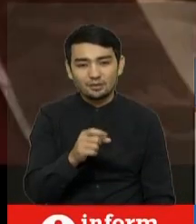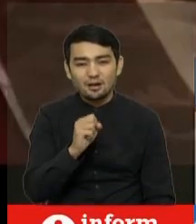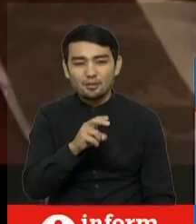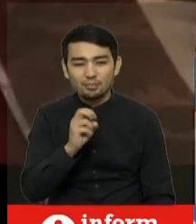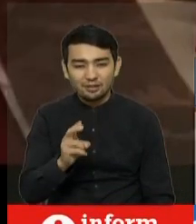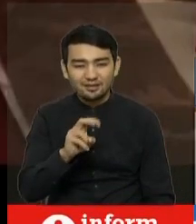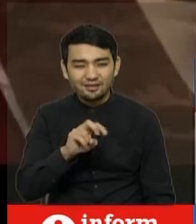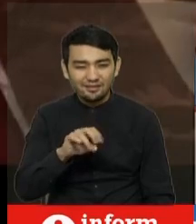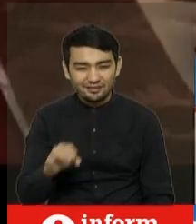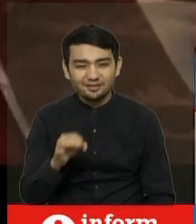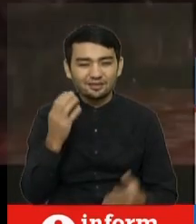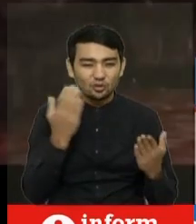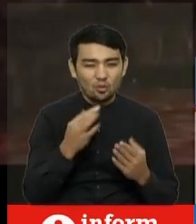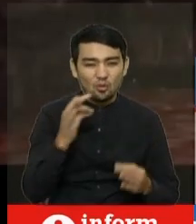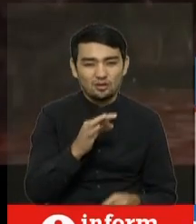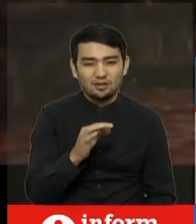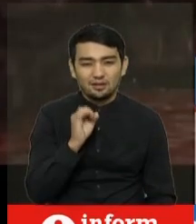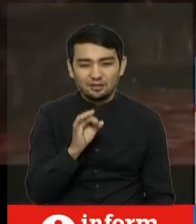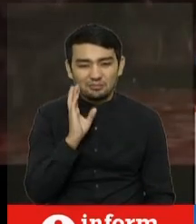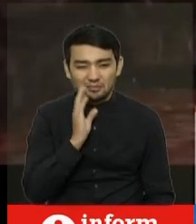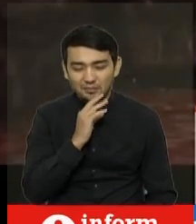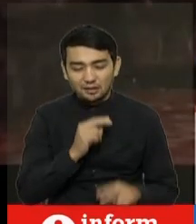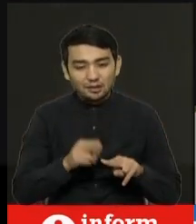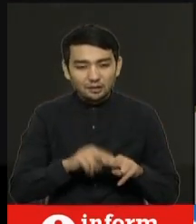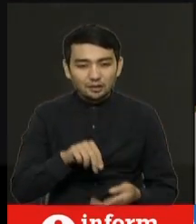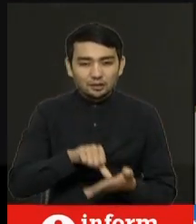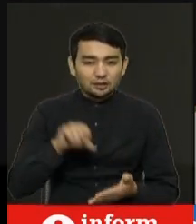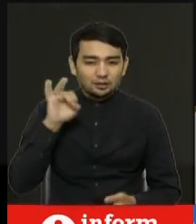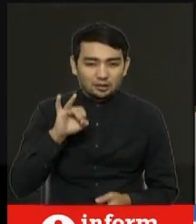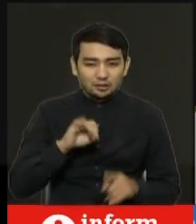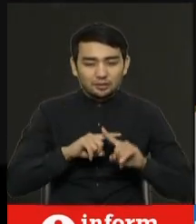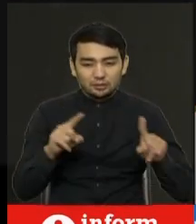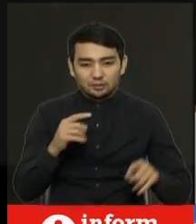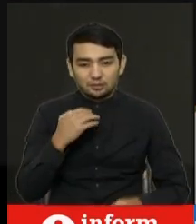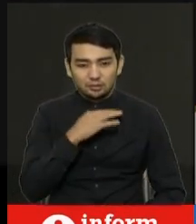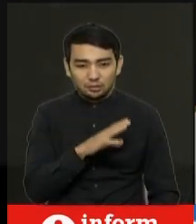арасындағы мәселе фильмде толық шешімін тапқан. Қызыққа толы кино 14 желтоқсаннан бастап